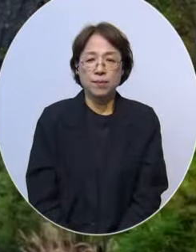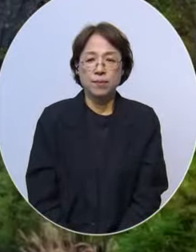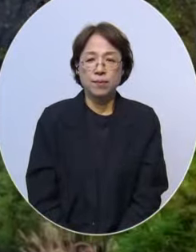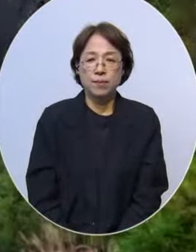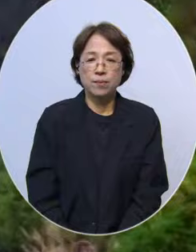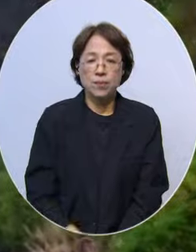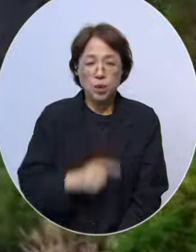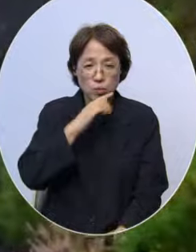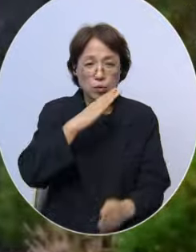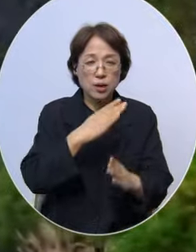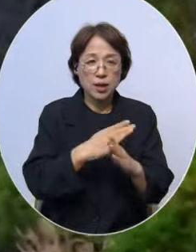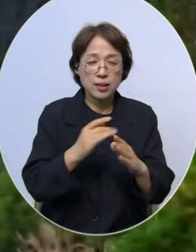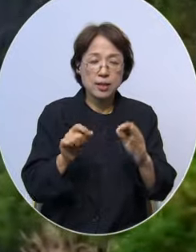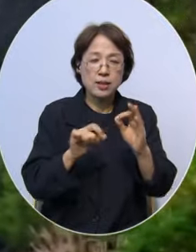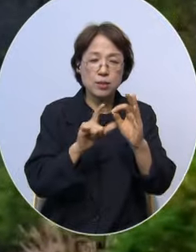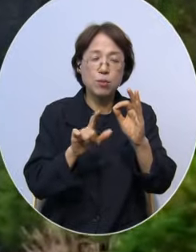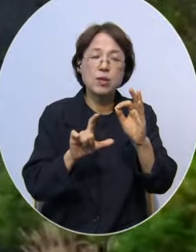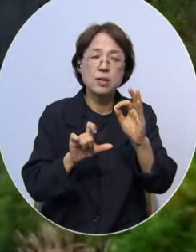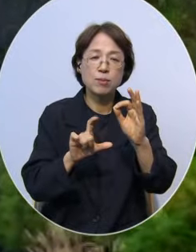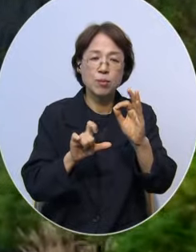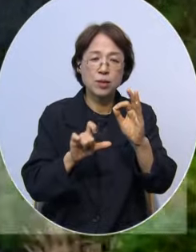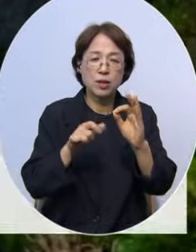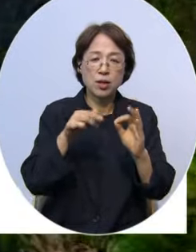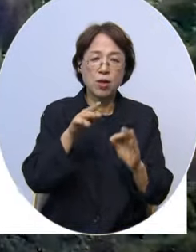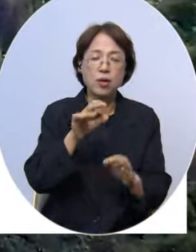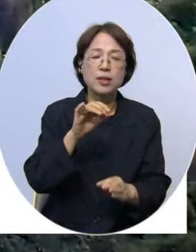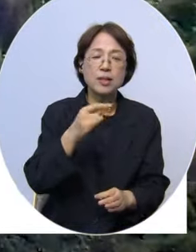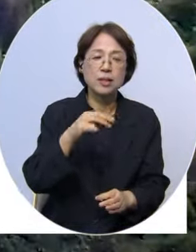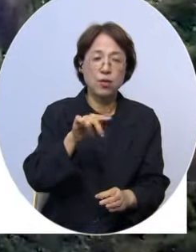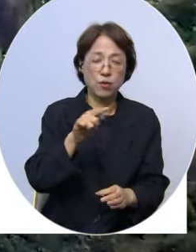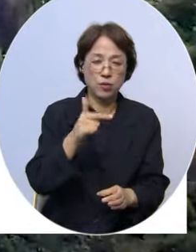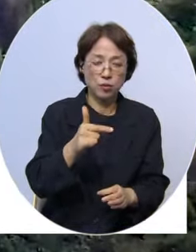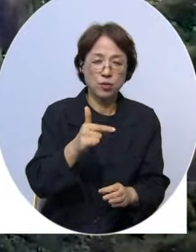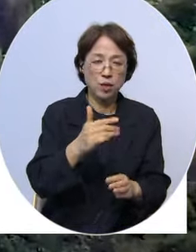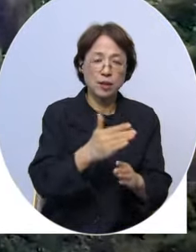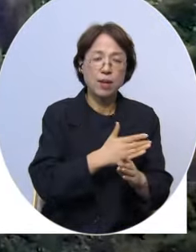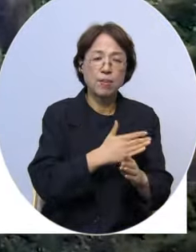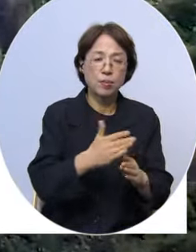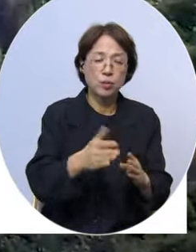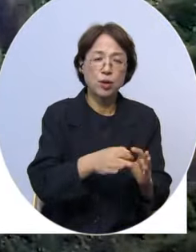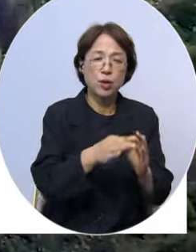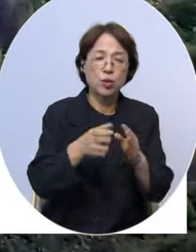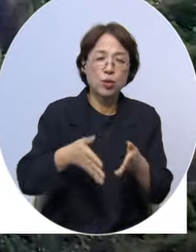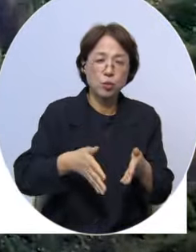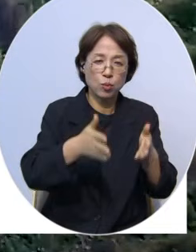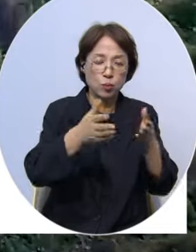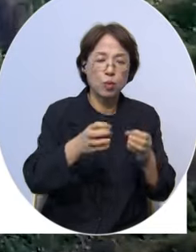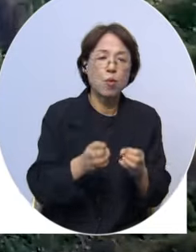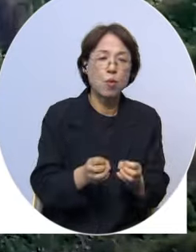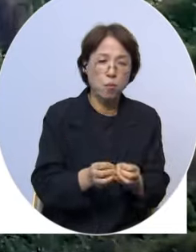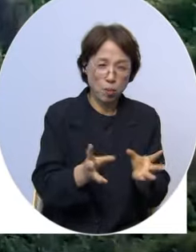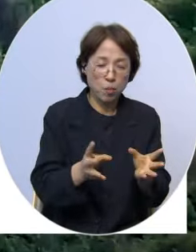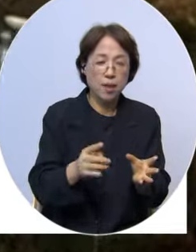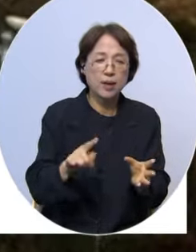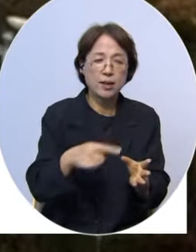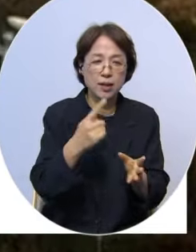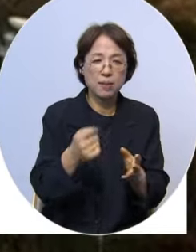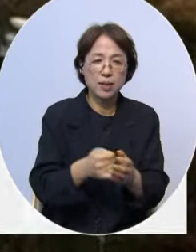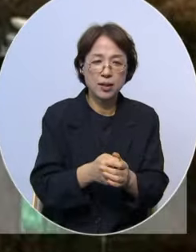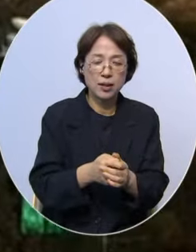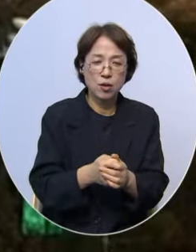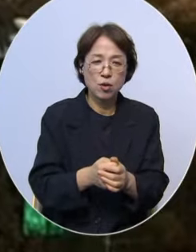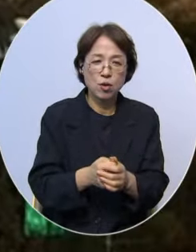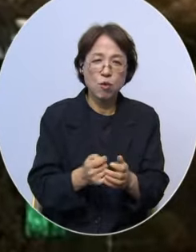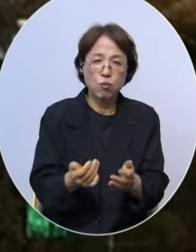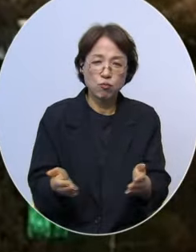북한이 지난 달 15일 경희선 동해선 남북 연결 도로를 폭파한 이후 대전차 장애물인 대전차 구를